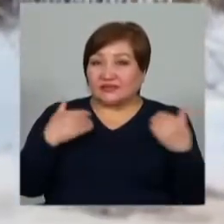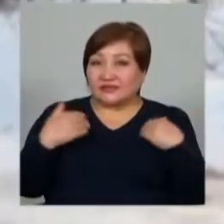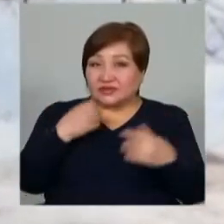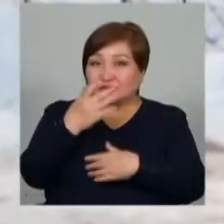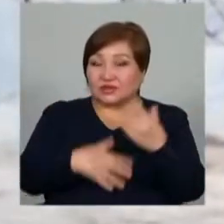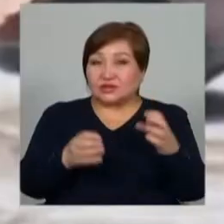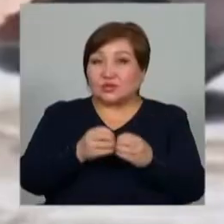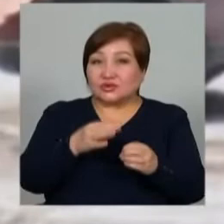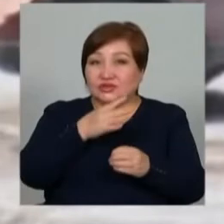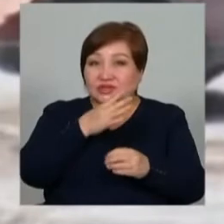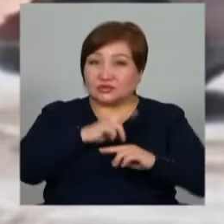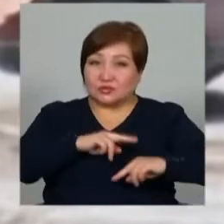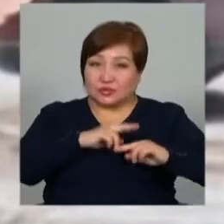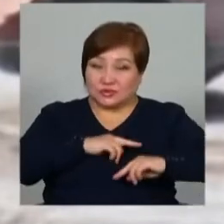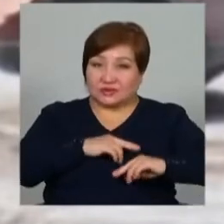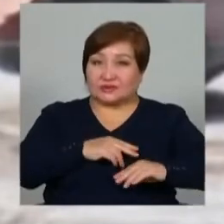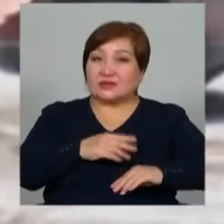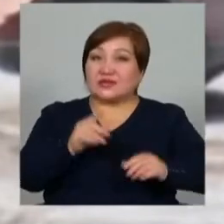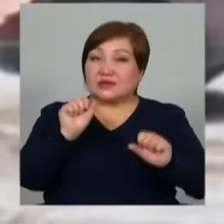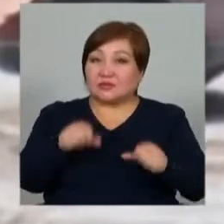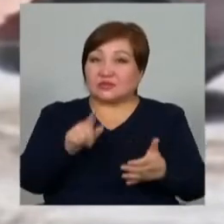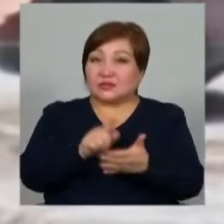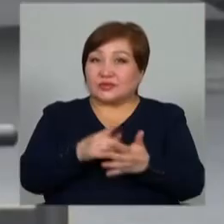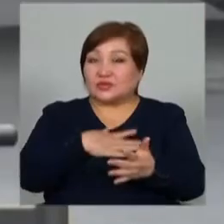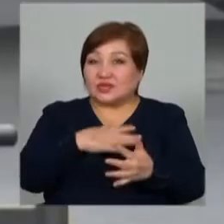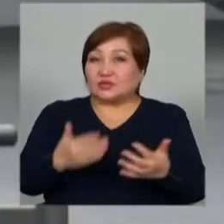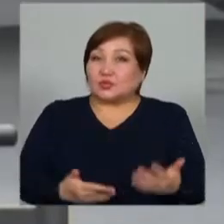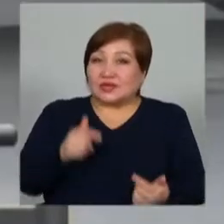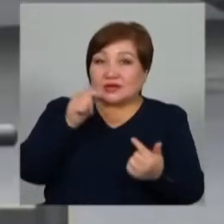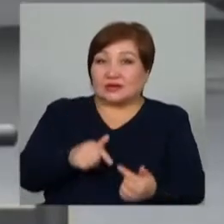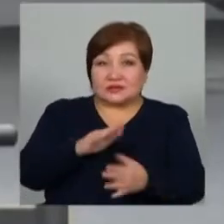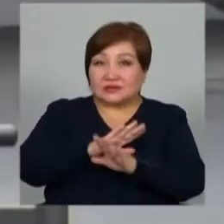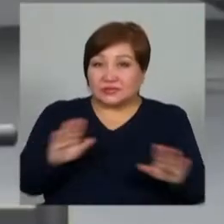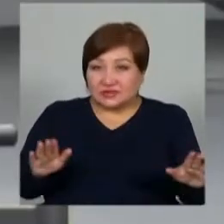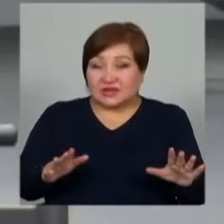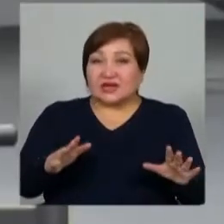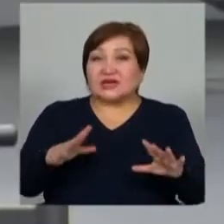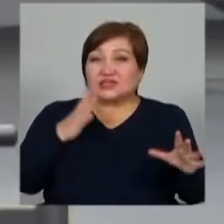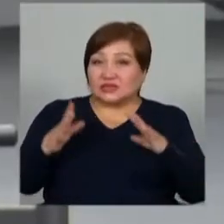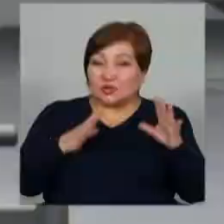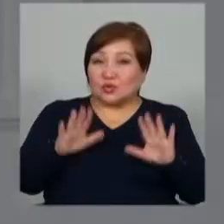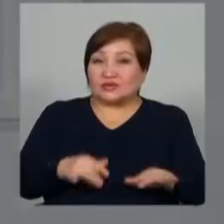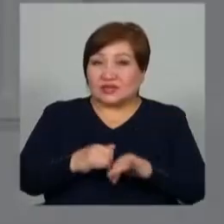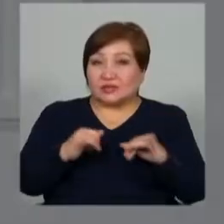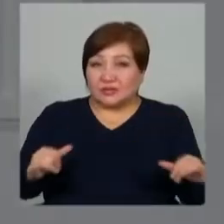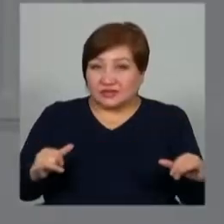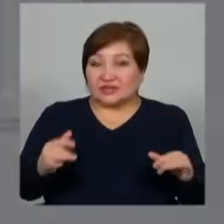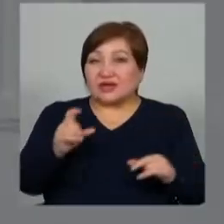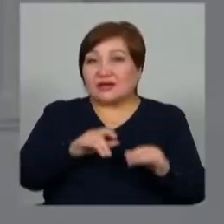жұмыс жасауға ниетті көрінеді. Алайда тұрғындар бұған қарсы емес. Жаттығу орындары дамый берсін. Халықтың денені шынықтырып, салауатты